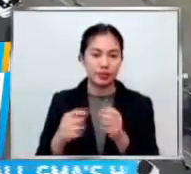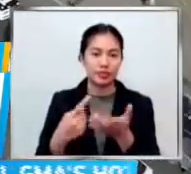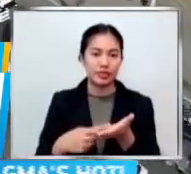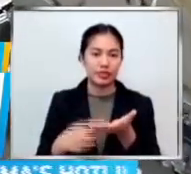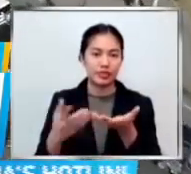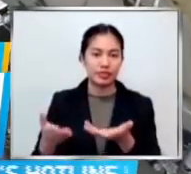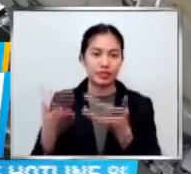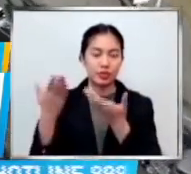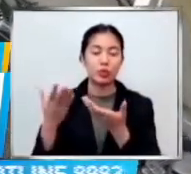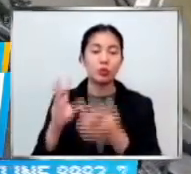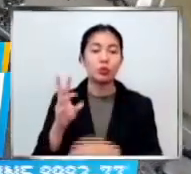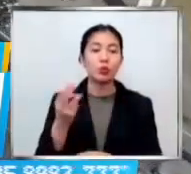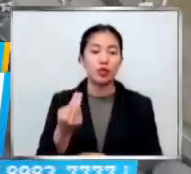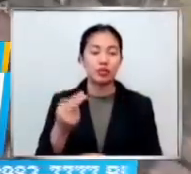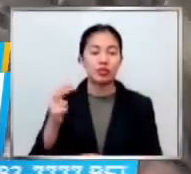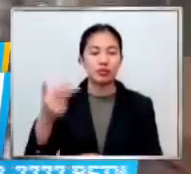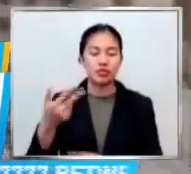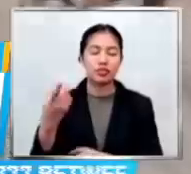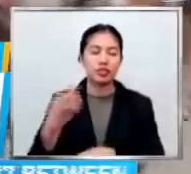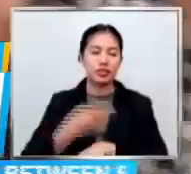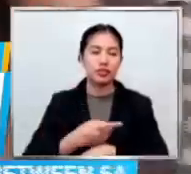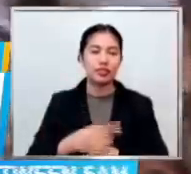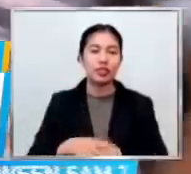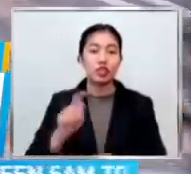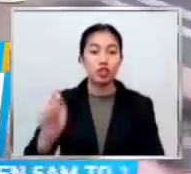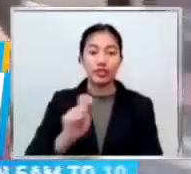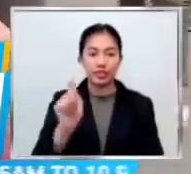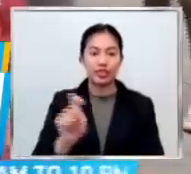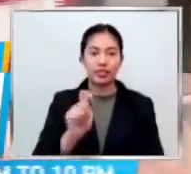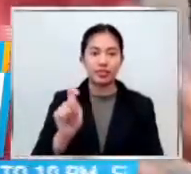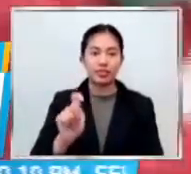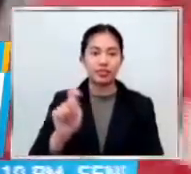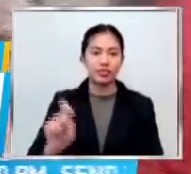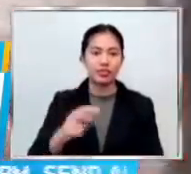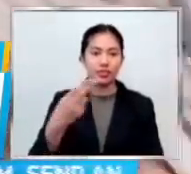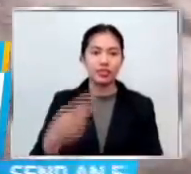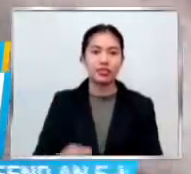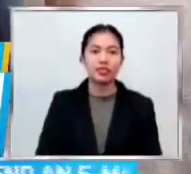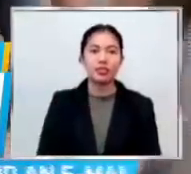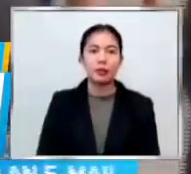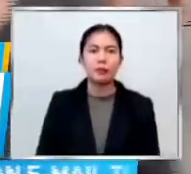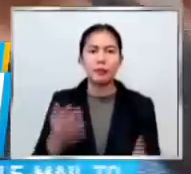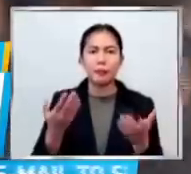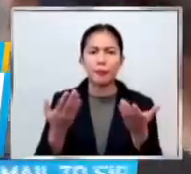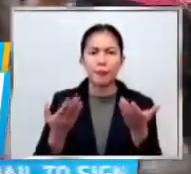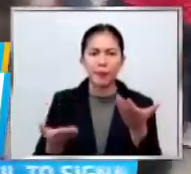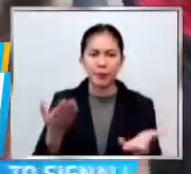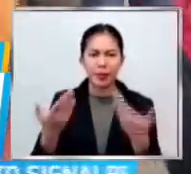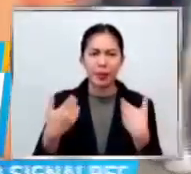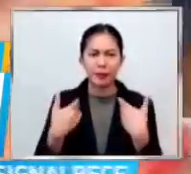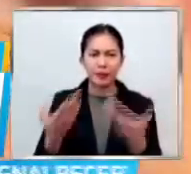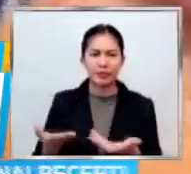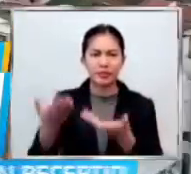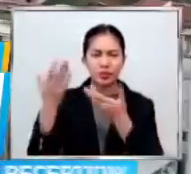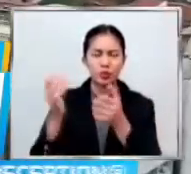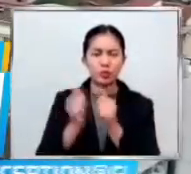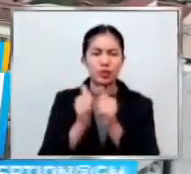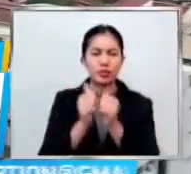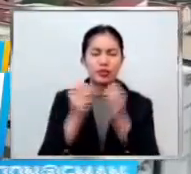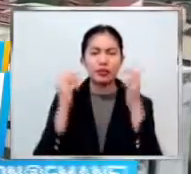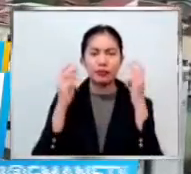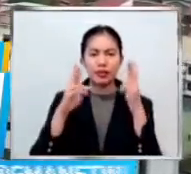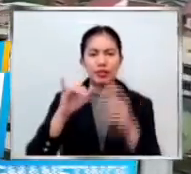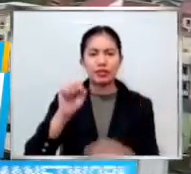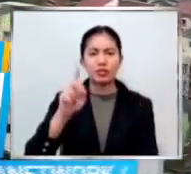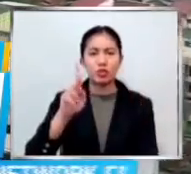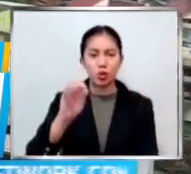Thursday. Baka raw nagkaroon lang ng miscommunication with Manila Mayor Isko Moreno kaya nauna nitong naglabas ng executive order. Wala